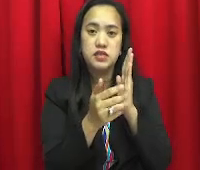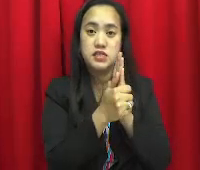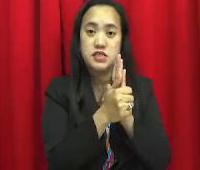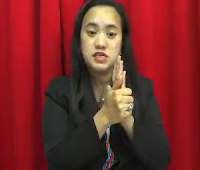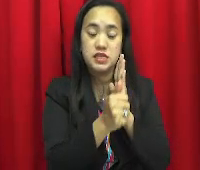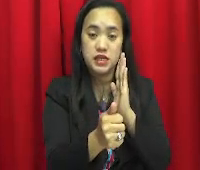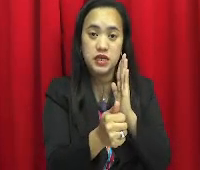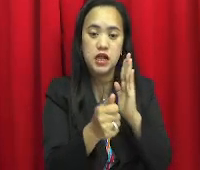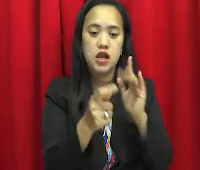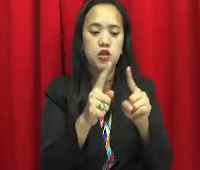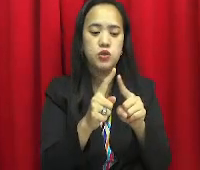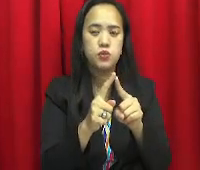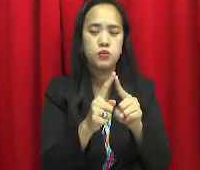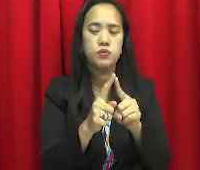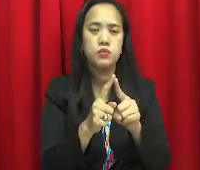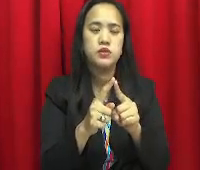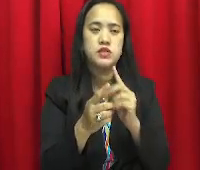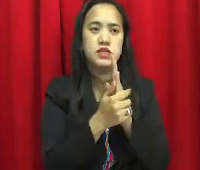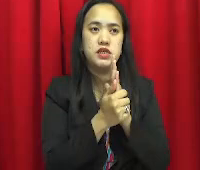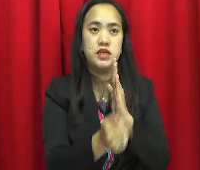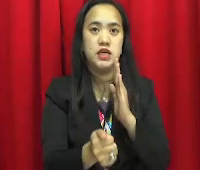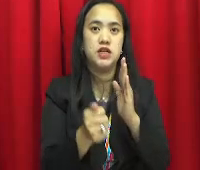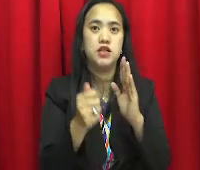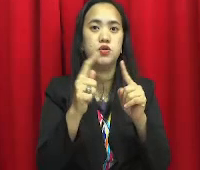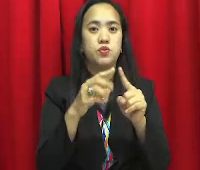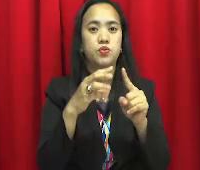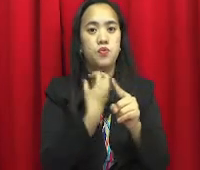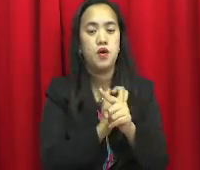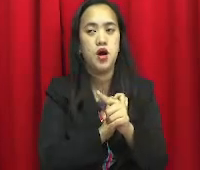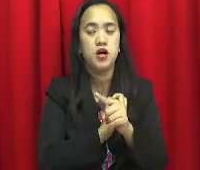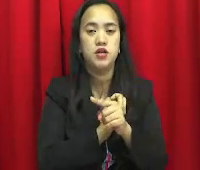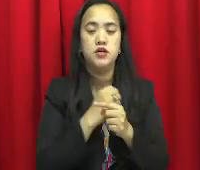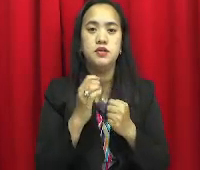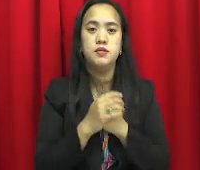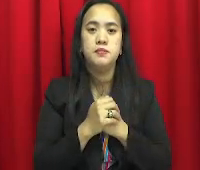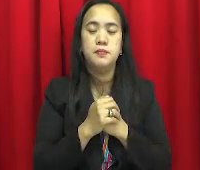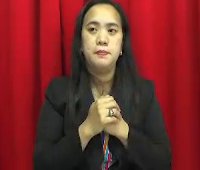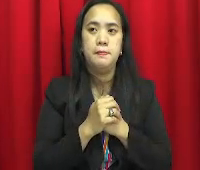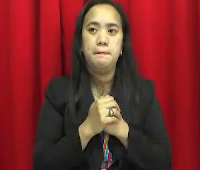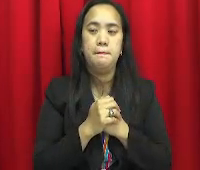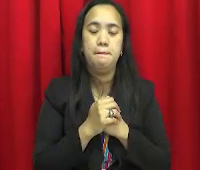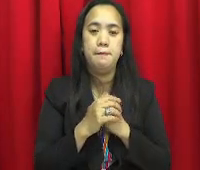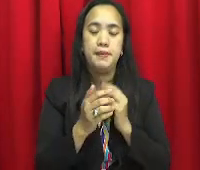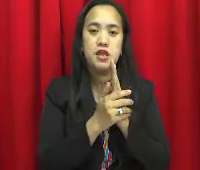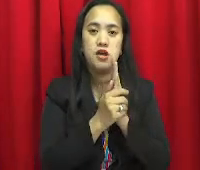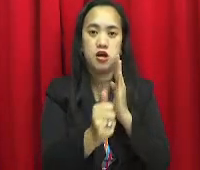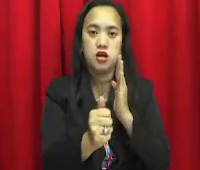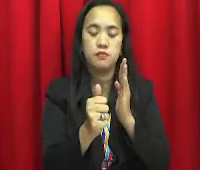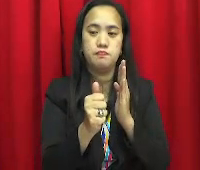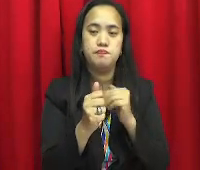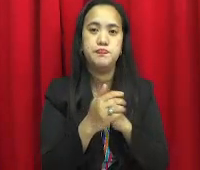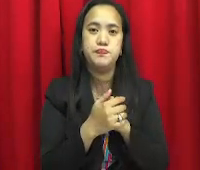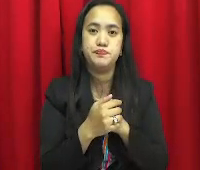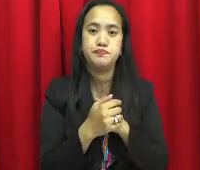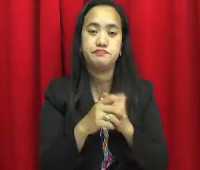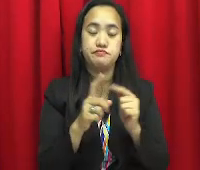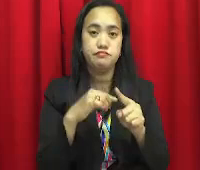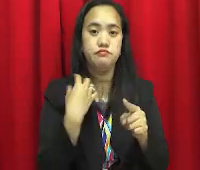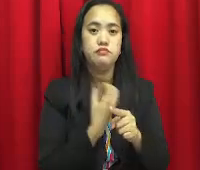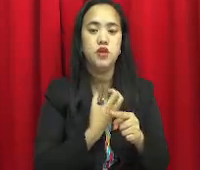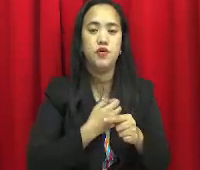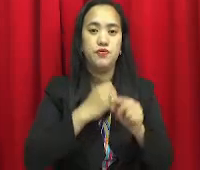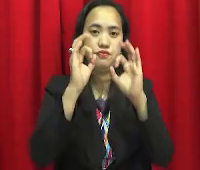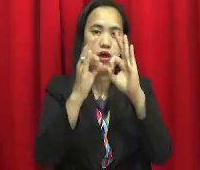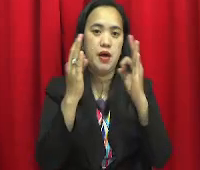doon natin nakikita yan, yung problema na yan, mga kapatid. So, kaya nga, nakakapagbasa tayo ng text habang nagda-drive, you know.